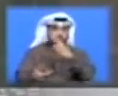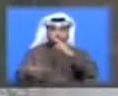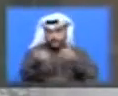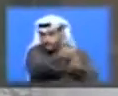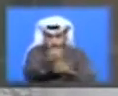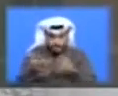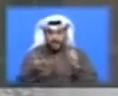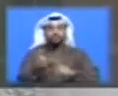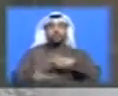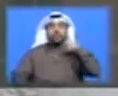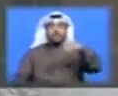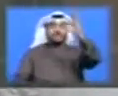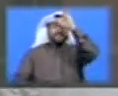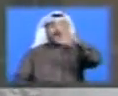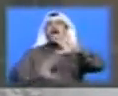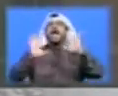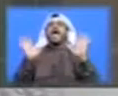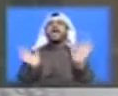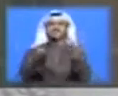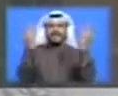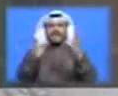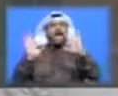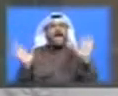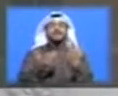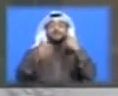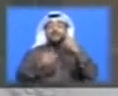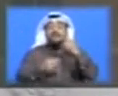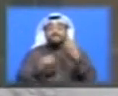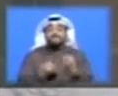الداخلية لمجابهة أي حوادث إشعاعية،